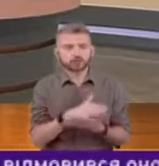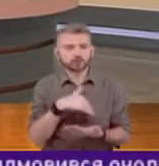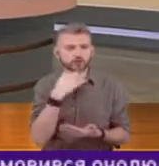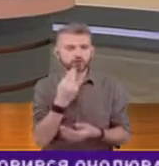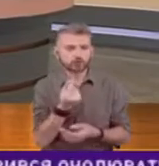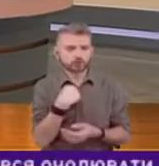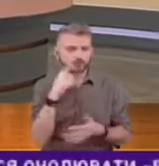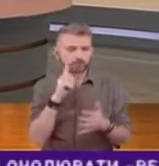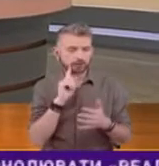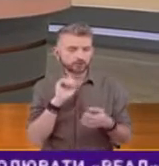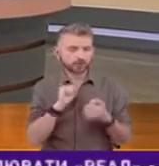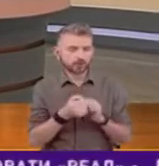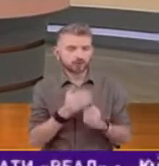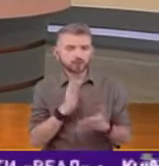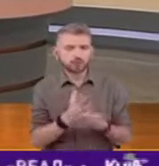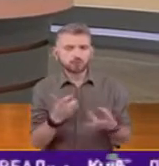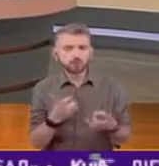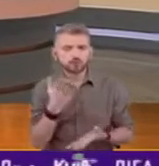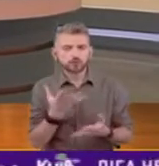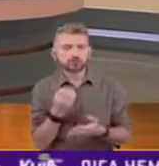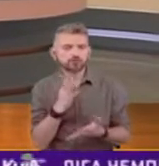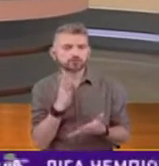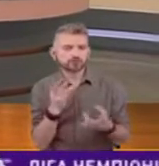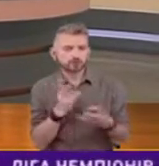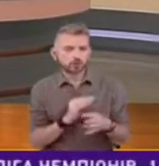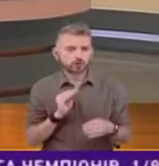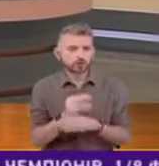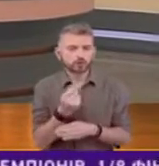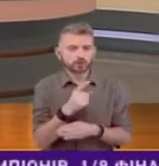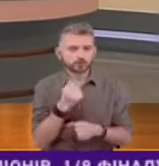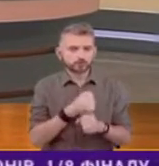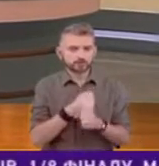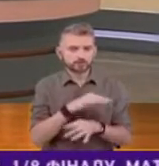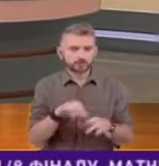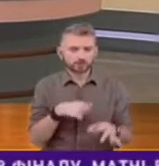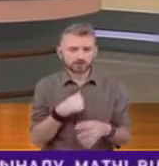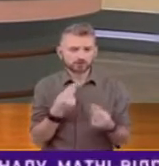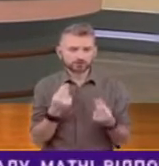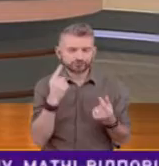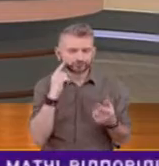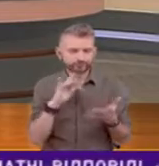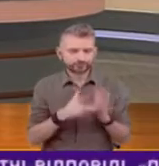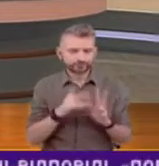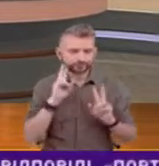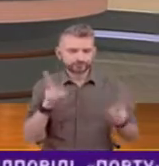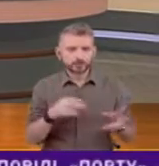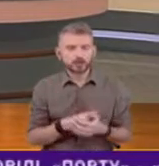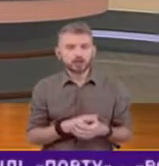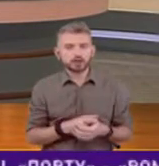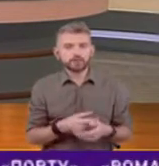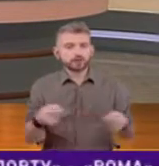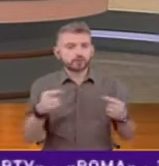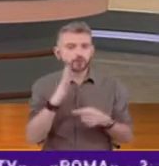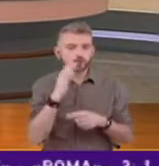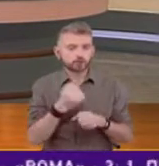Я пам'ятаю, що є ще потреба, можливо, є потреба додаткових коштів, щоб розробити сам проект. Я по сумі уточню, точно скажу. Відповідно,